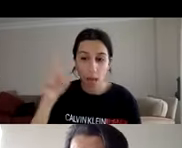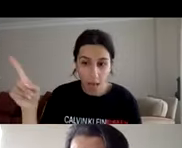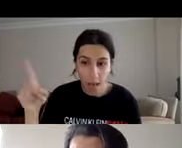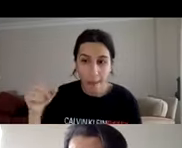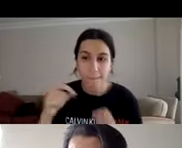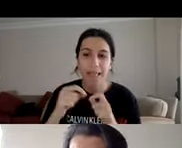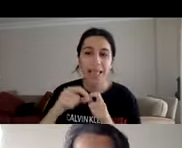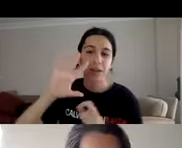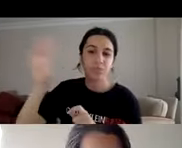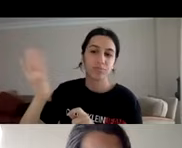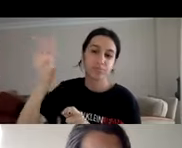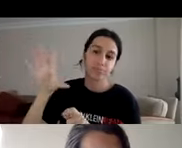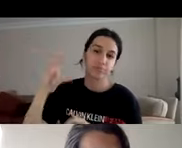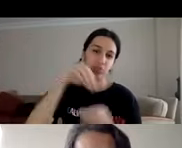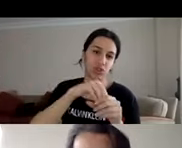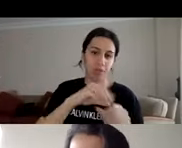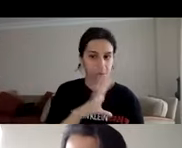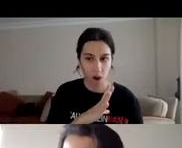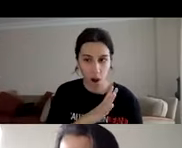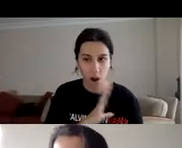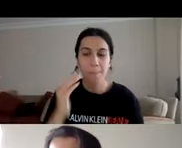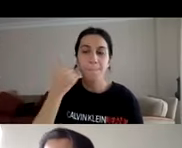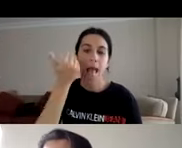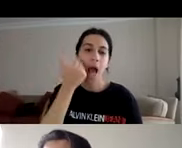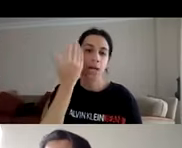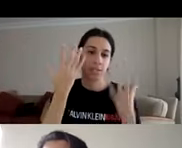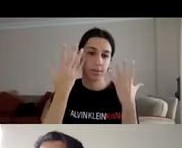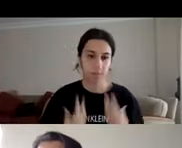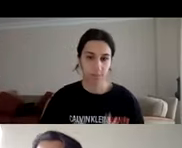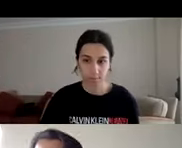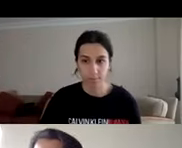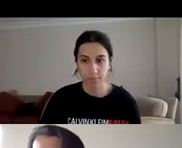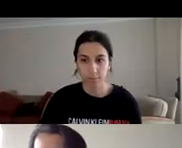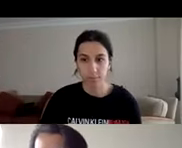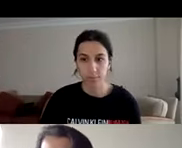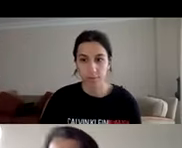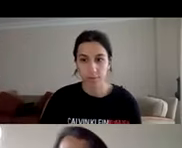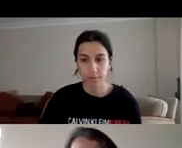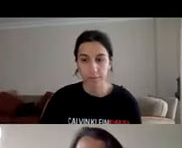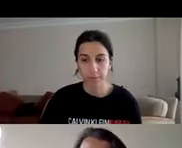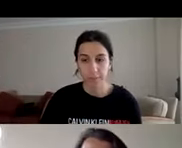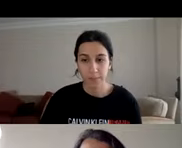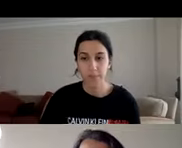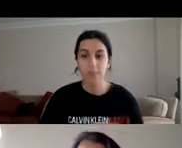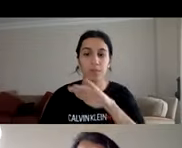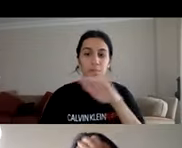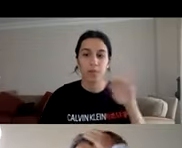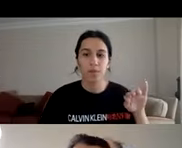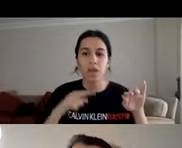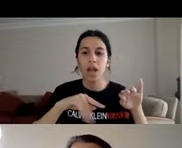Batılıların temsil ettiği bir topluluktur ve beyazdırlar. Böyle çarpıcı bir tespitle açılıyor. Bunun dışında kalan her